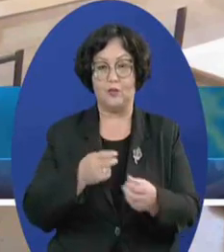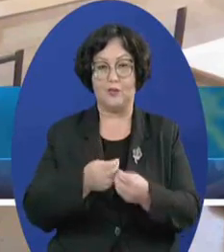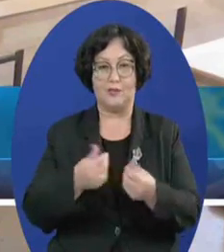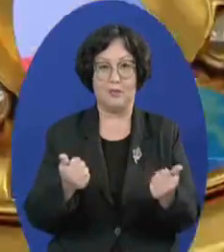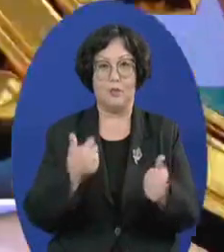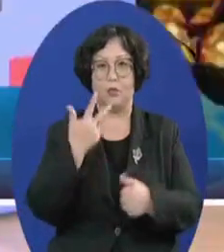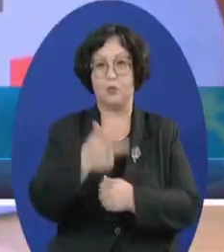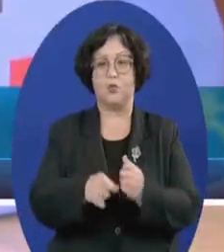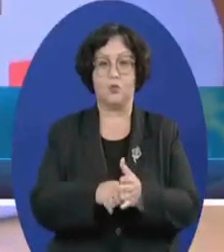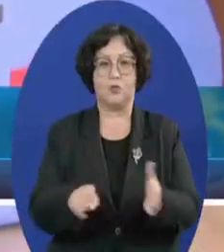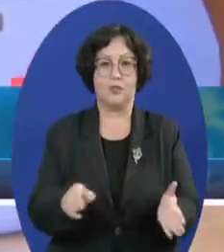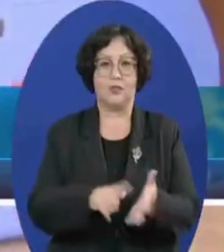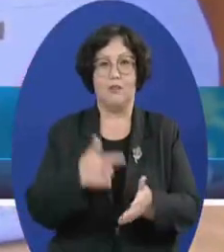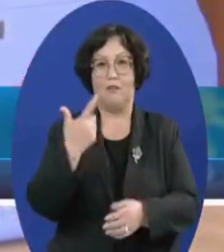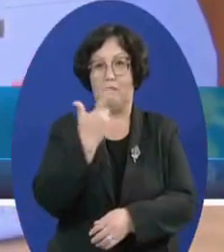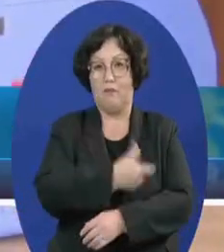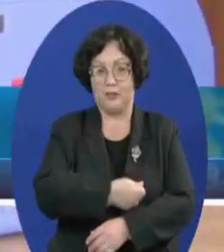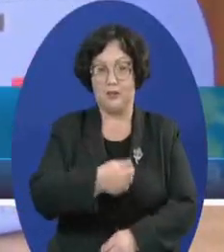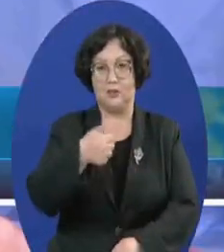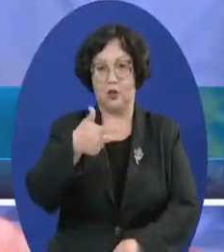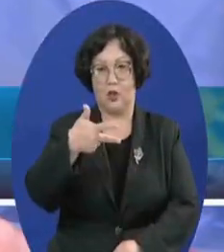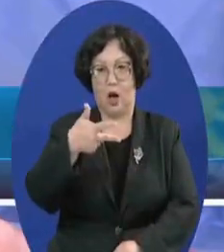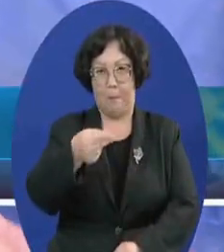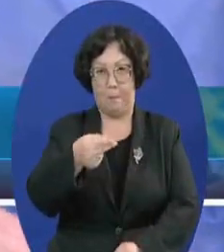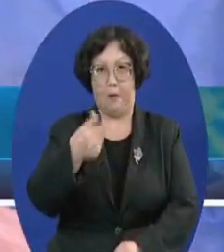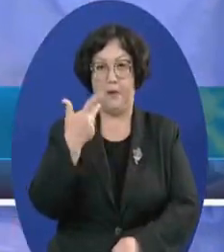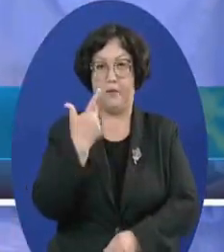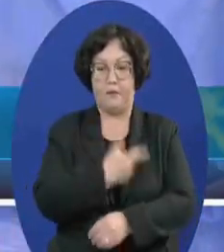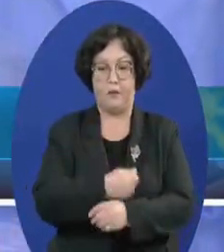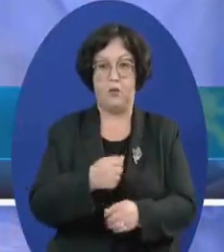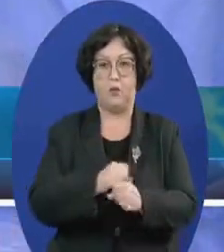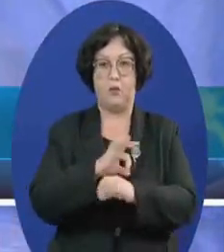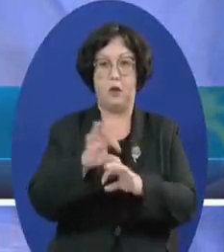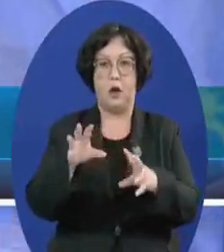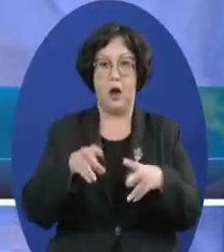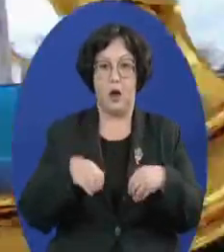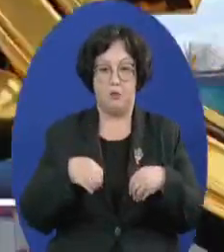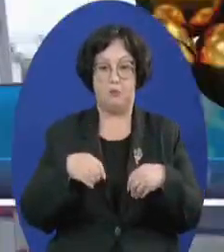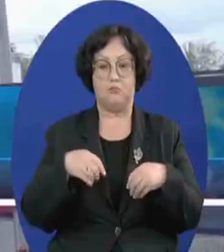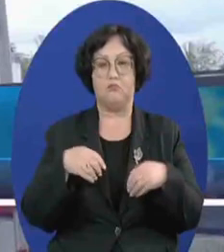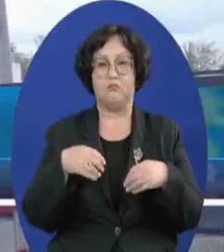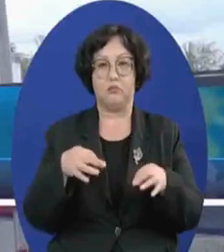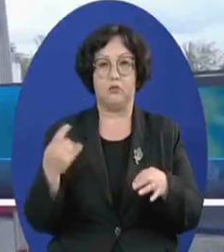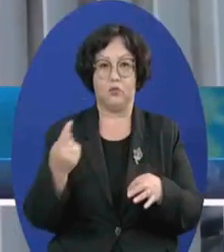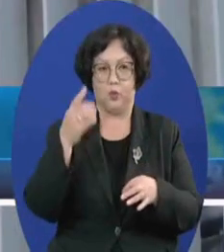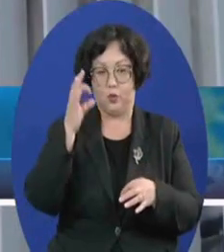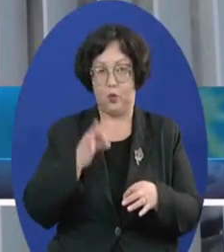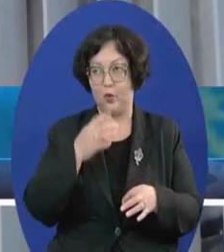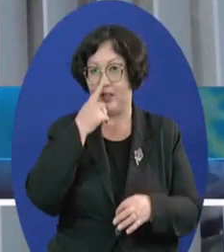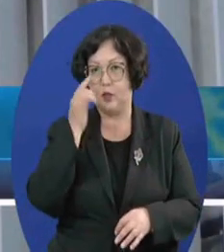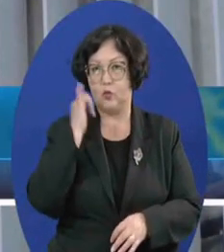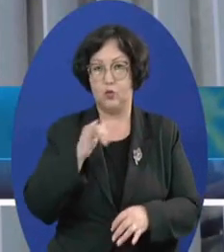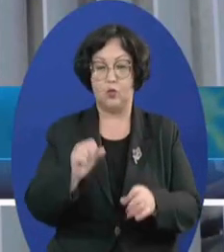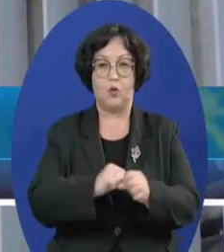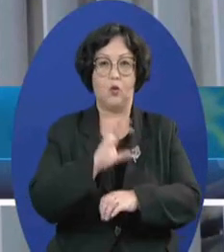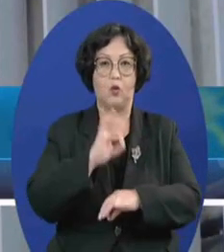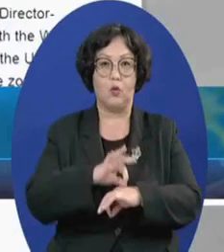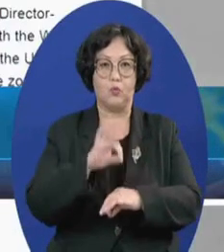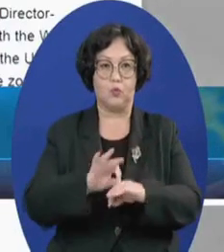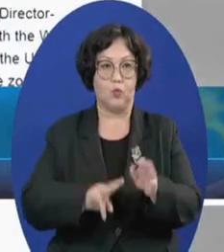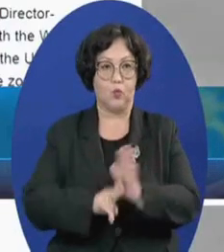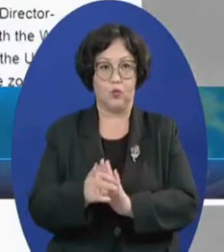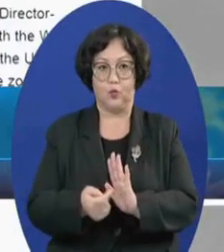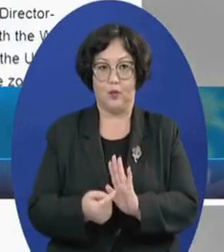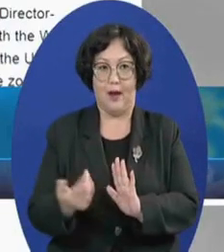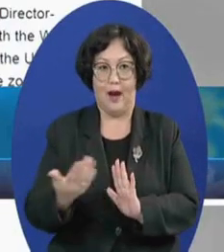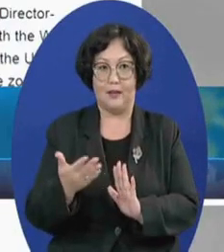жил шаардлагатай байна. Вакцины 3 тунд хамрагдсан ч коронавирусны халдвар авах эрсдэл өндөр байна. Бүгд найрамдах хятад ард улс коронавирусны гарал